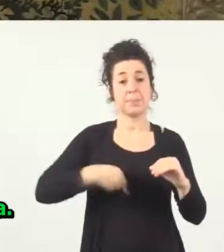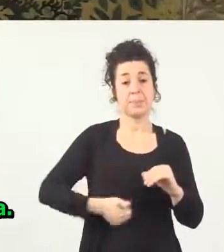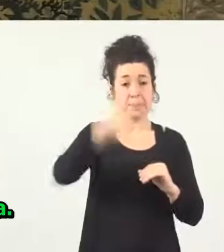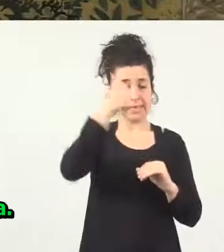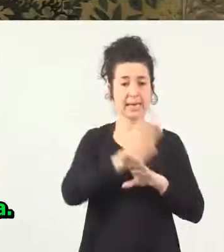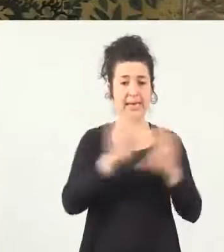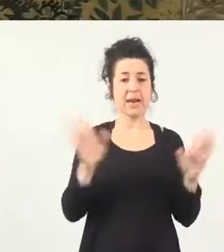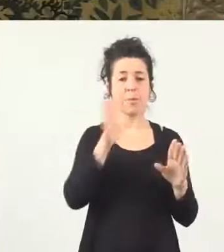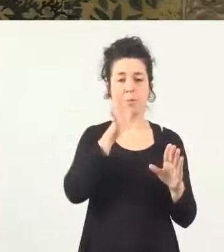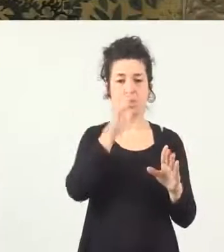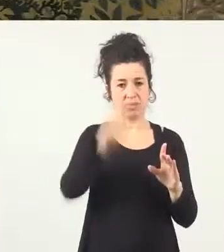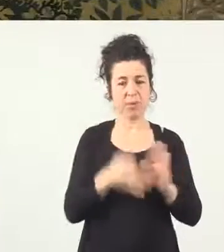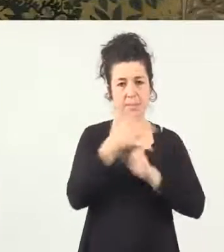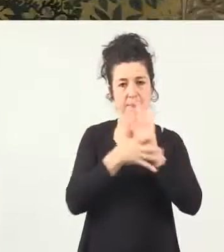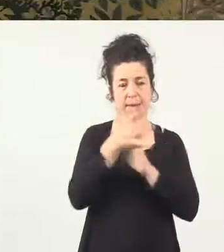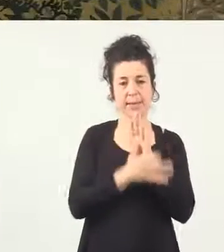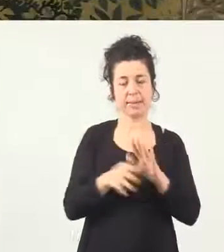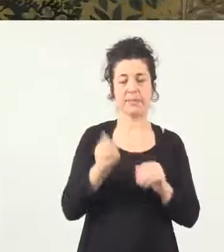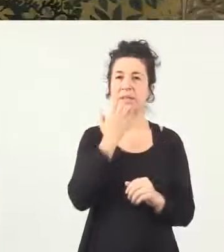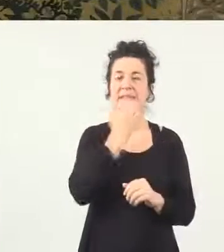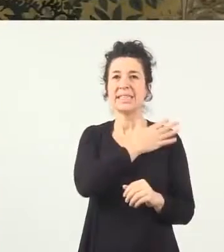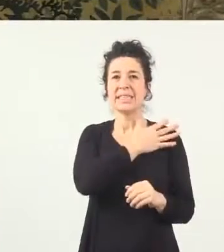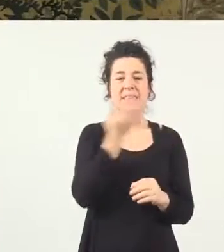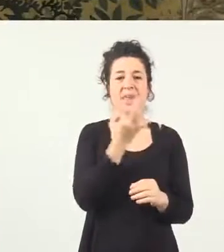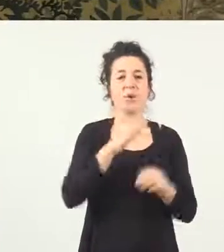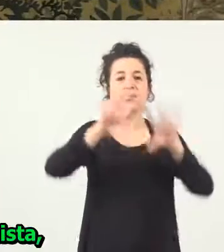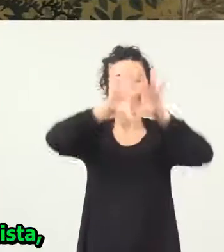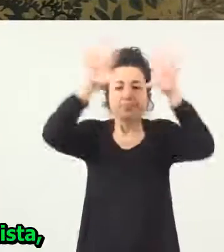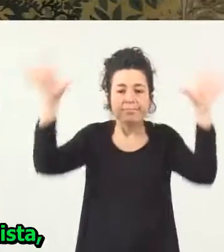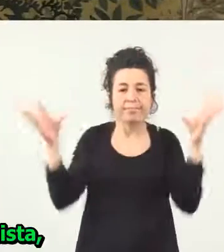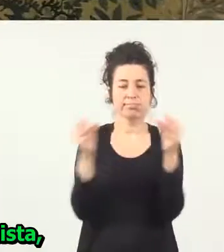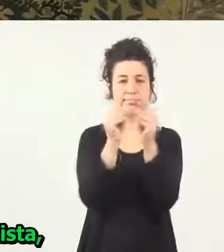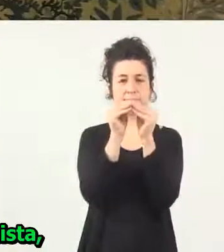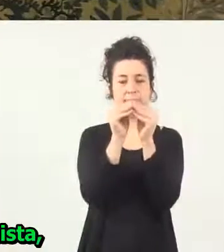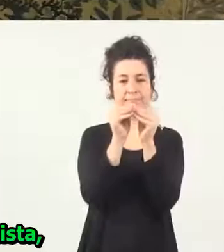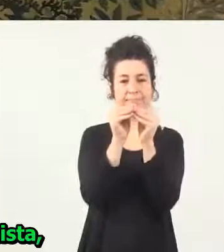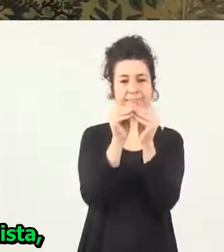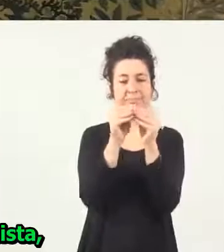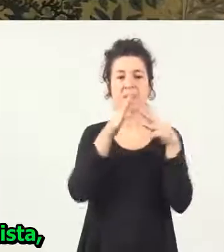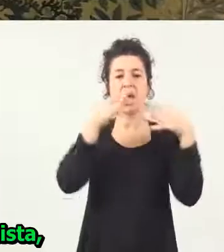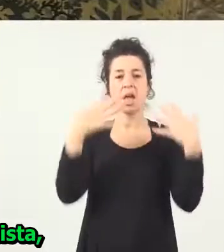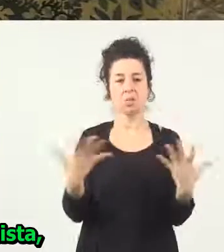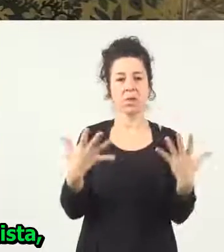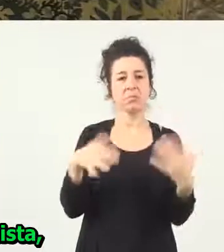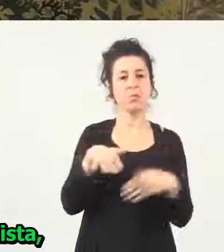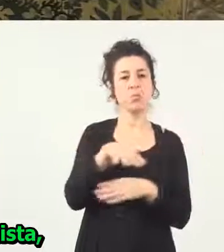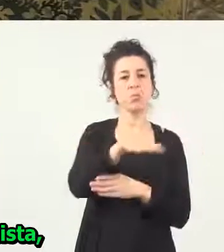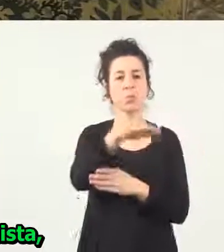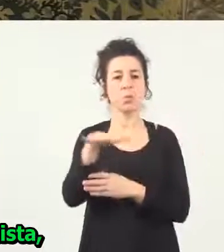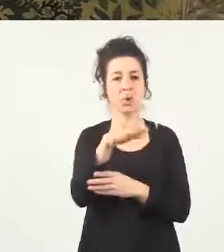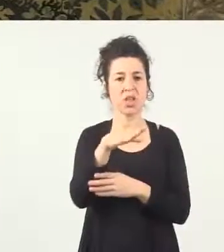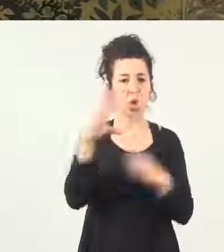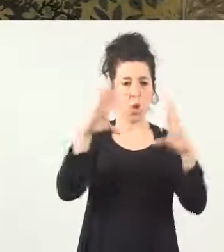ere baitze ingo dut. Orduan, labur bildu beharko banu, noraino aldatu, edo non gauden, edo noraino aldatu den